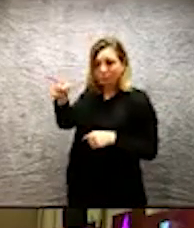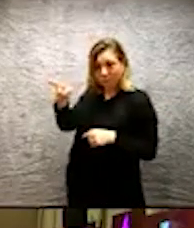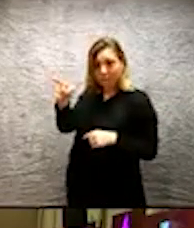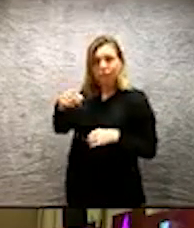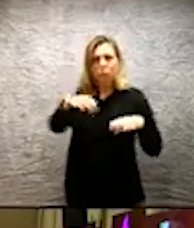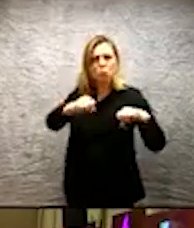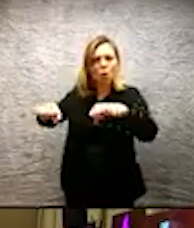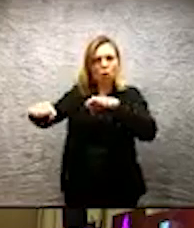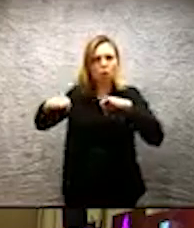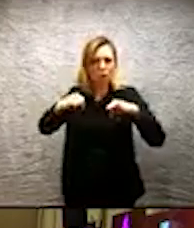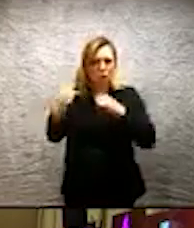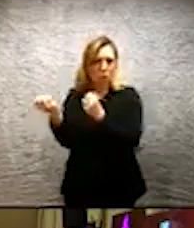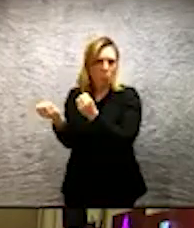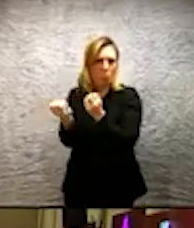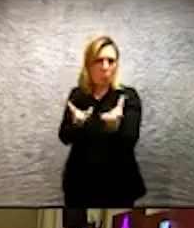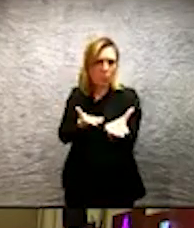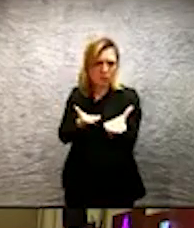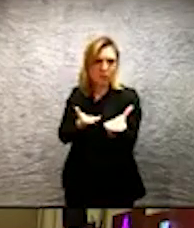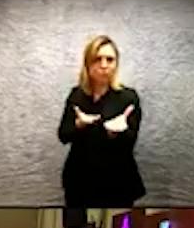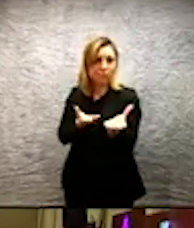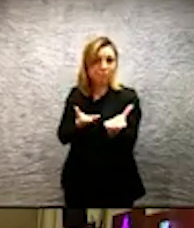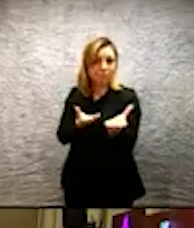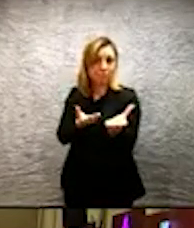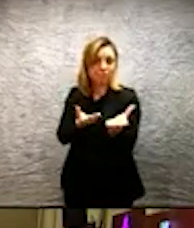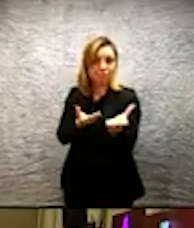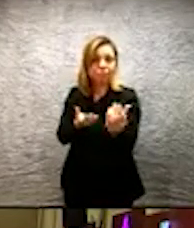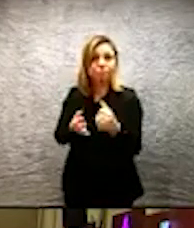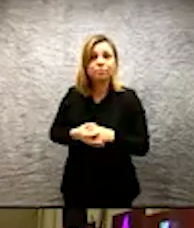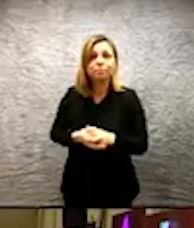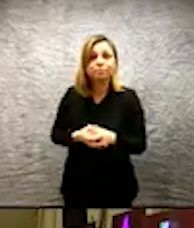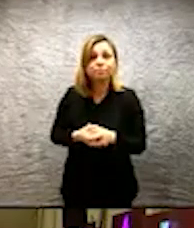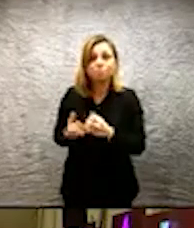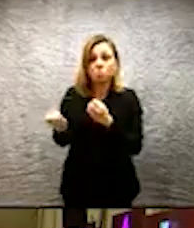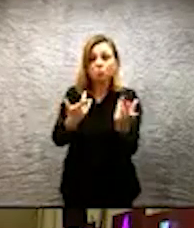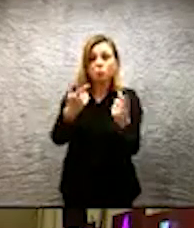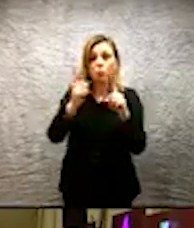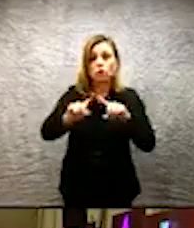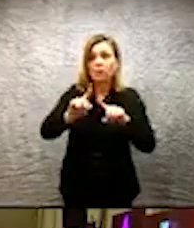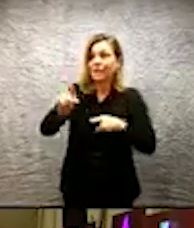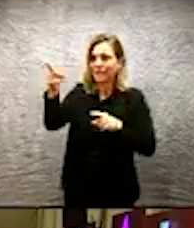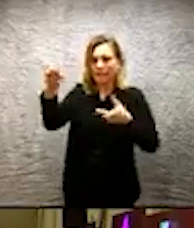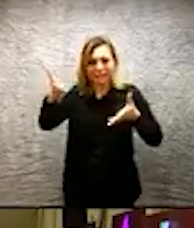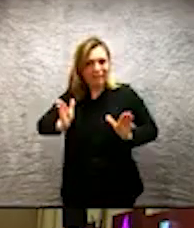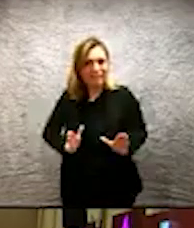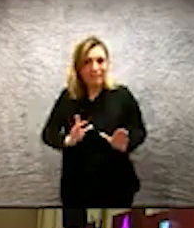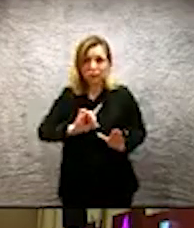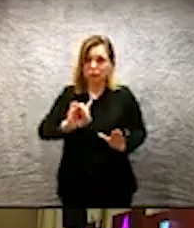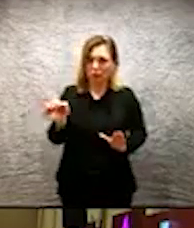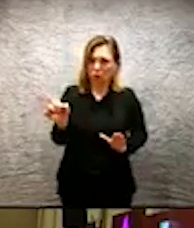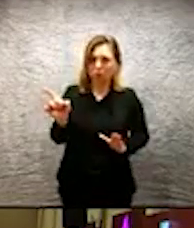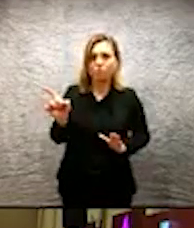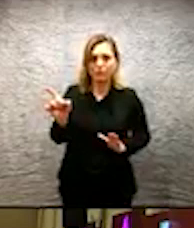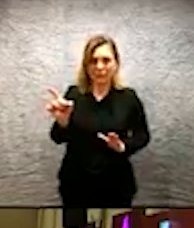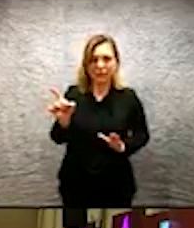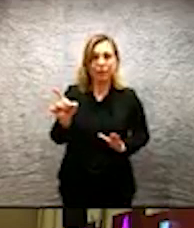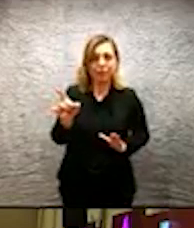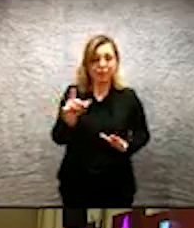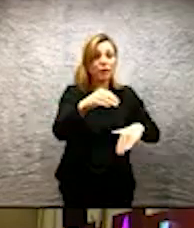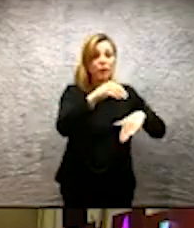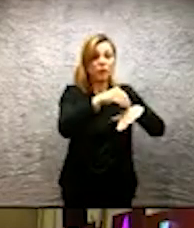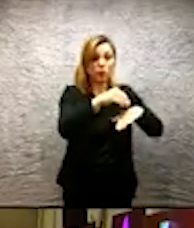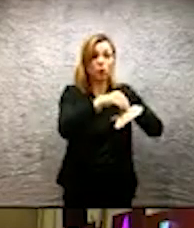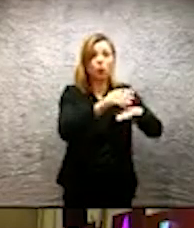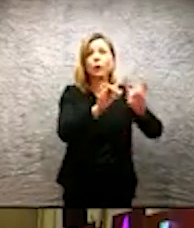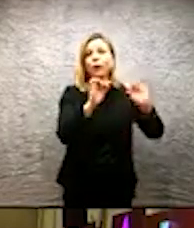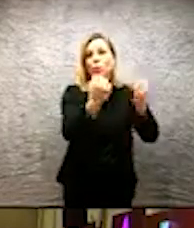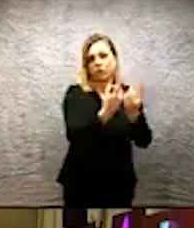proposition, puisque cette entente ne sera pas un organe décisionnel, mais ce sera bien les conseils municipaux qui seront, eux, les